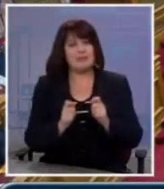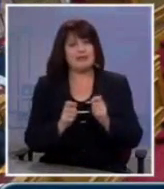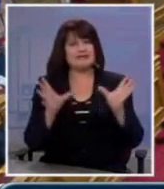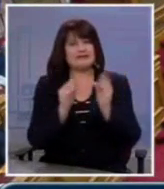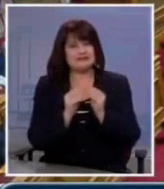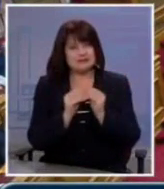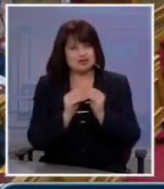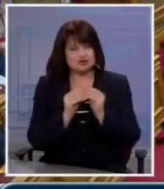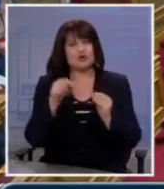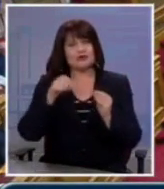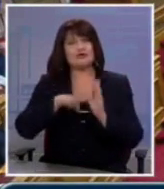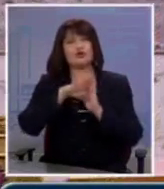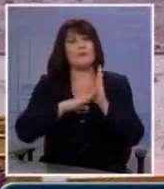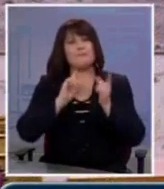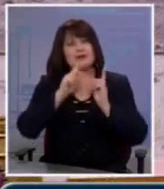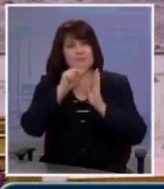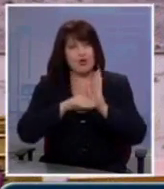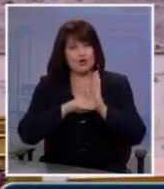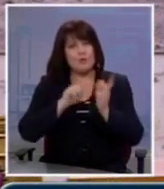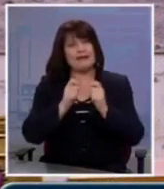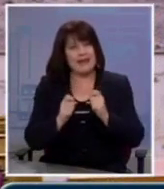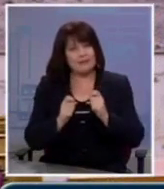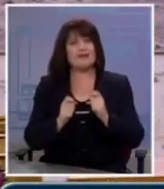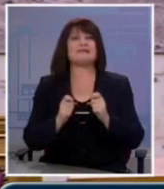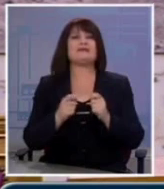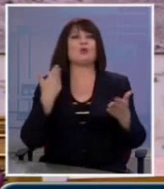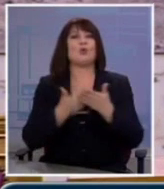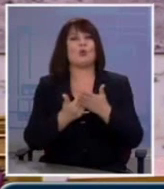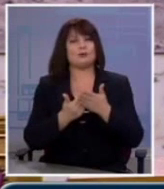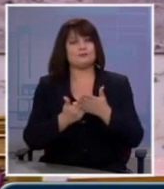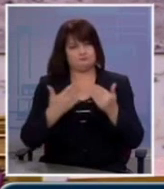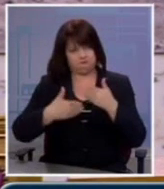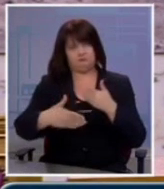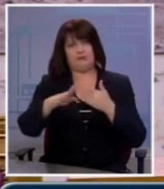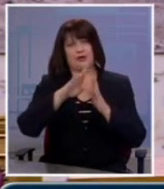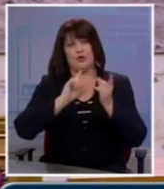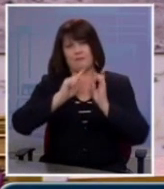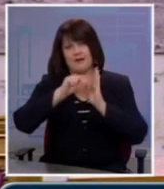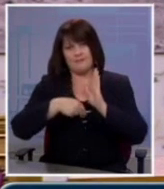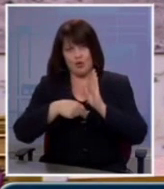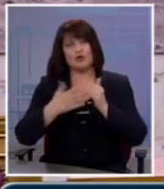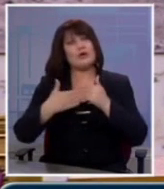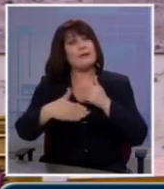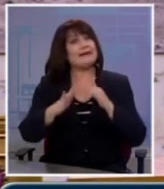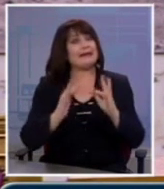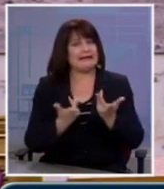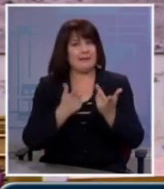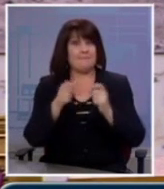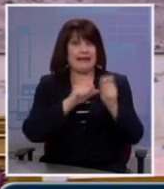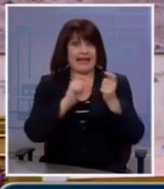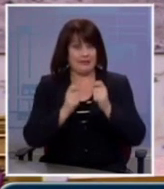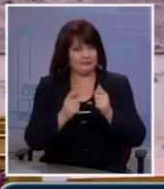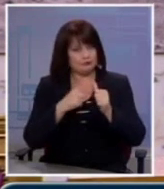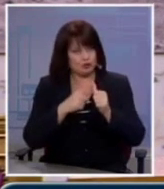program and beyond, δηλαδή μεταρρυθμίσεις για την ολοκλήρωση του τρέχοντος προγράμματος και πέραν αυτού. Και